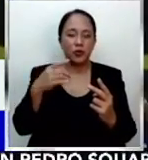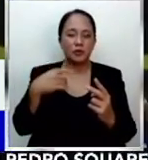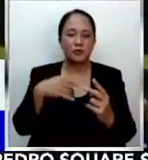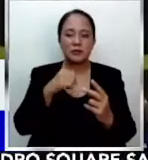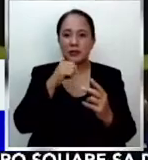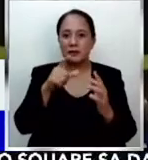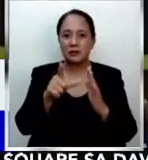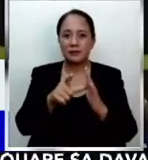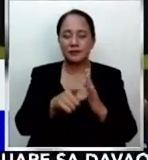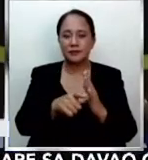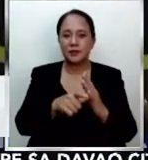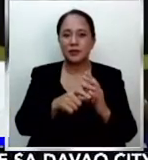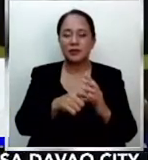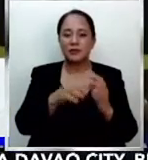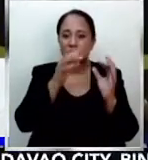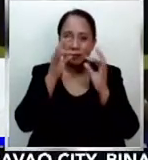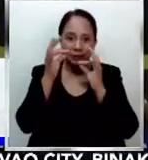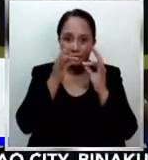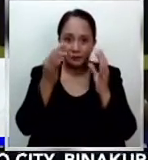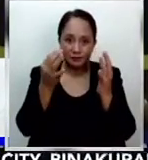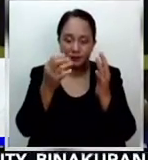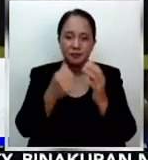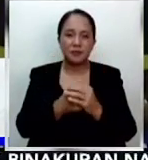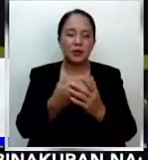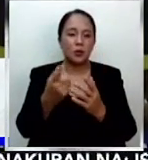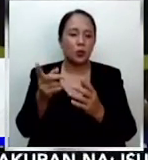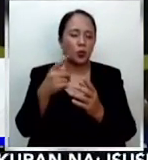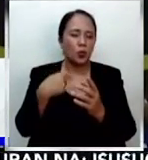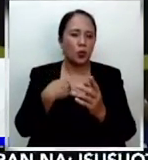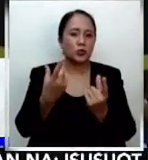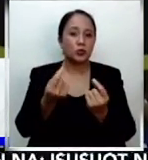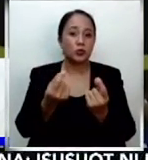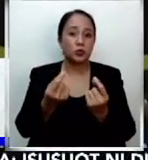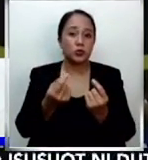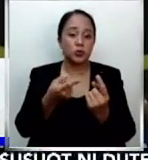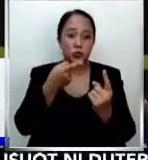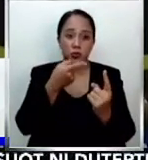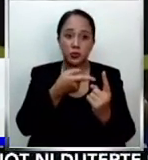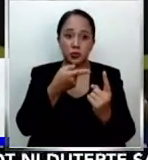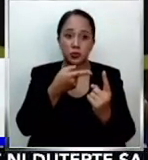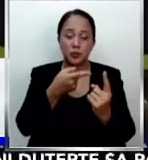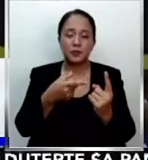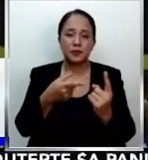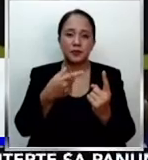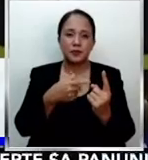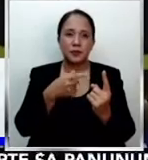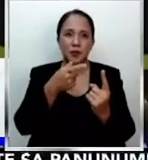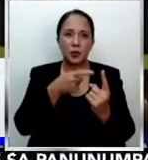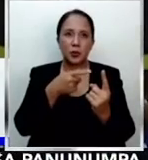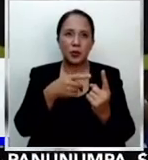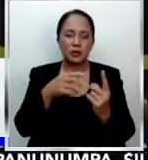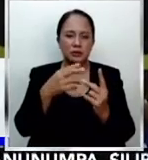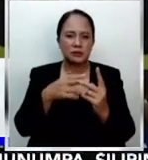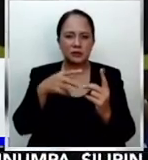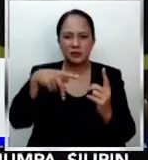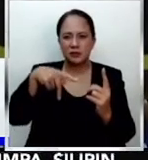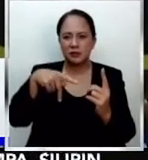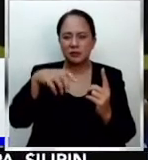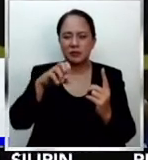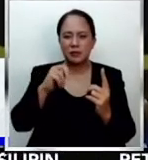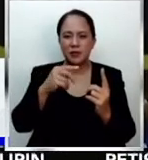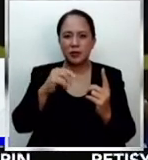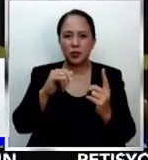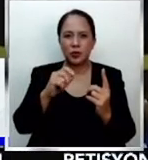No. Ang pinaka-modus po nito ni Penguin na kung tawagin natin ay stolen while parked.